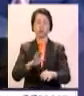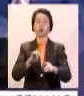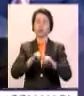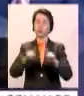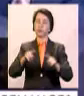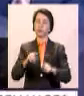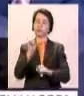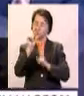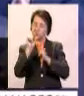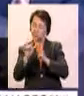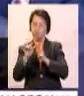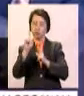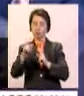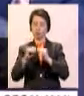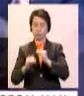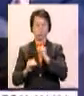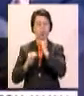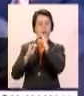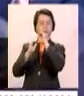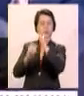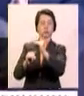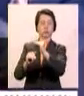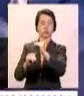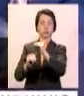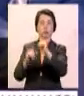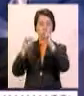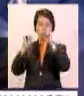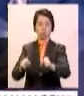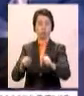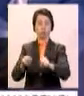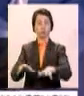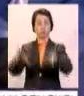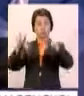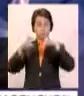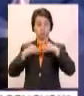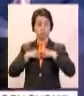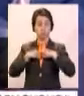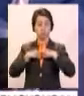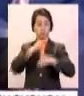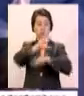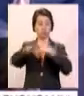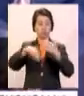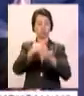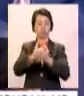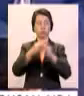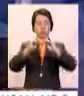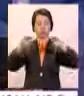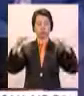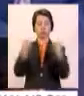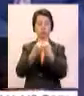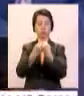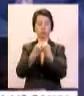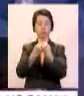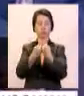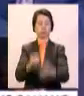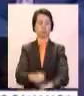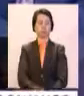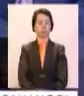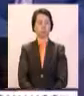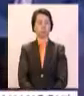sekurang-kurangnya satu tahap yang boleh diterima oleh semua masyarakat di negara